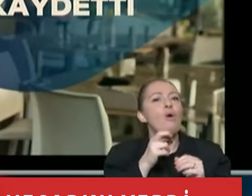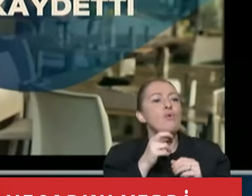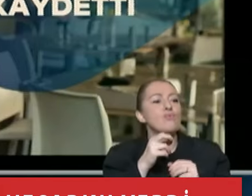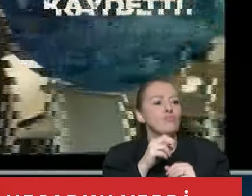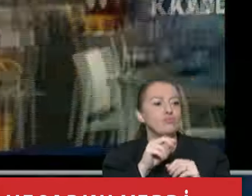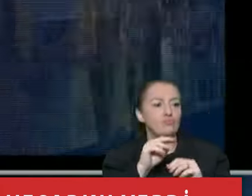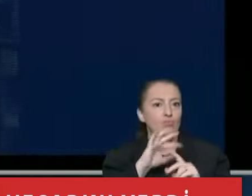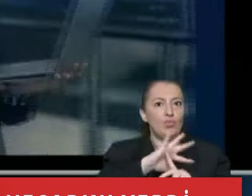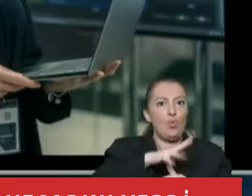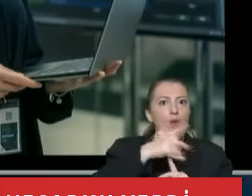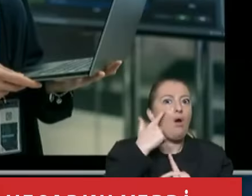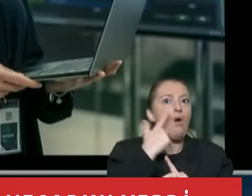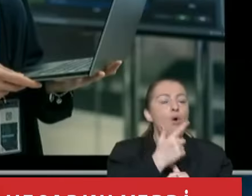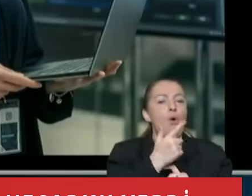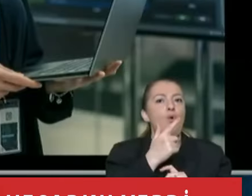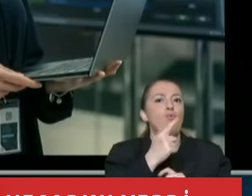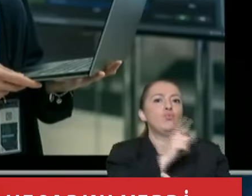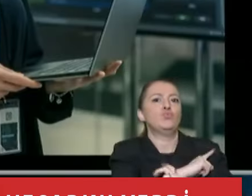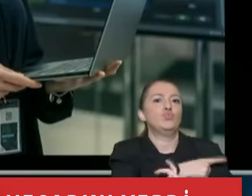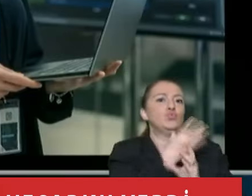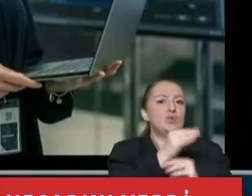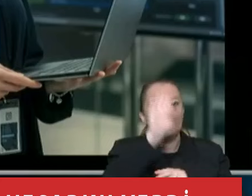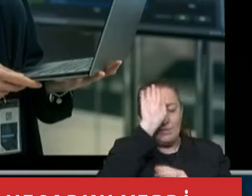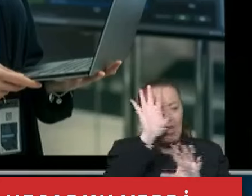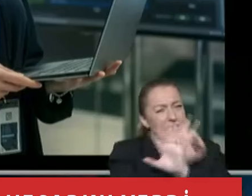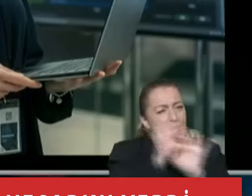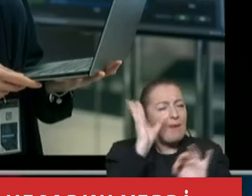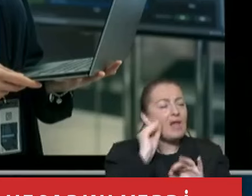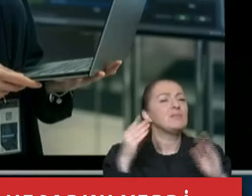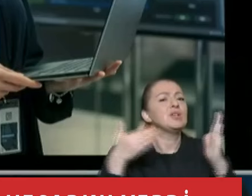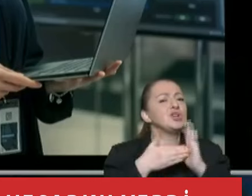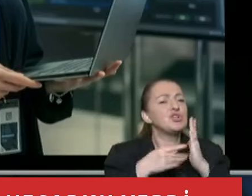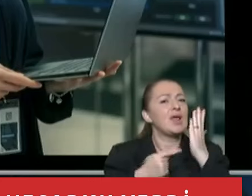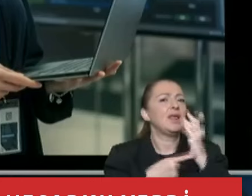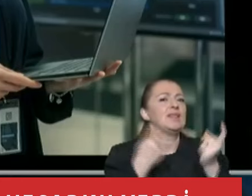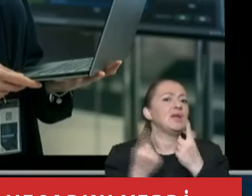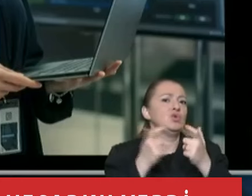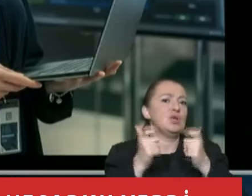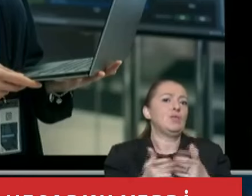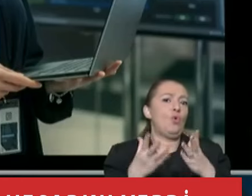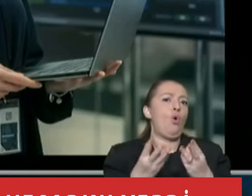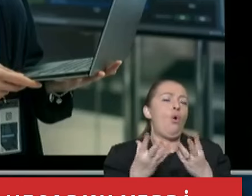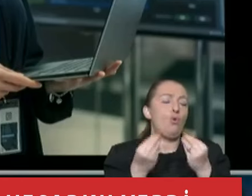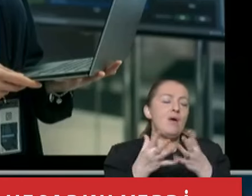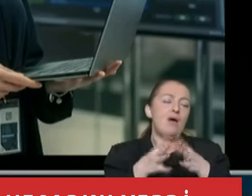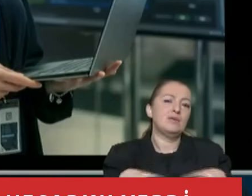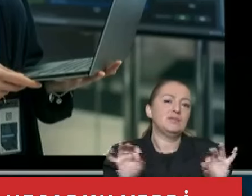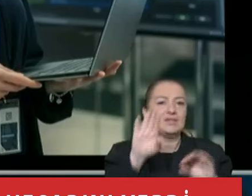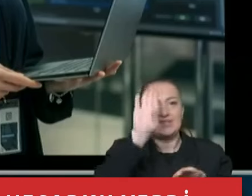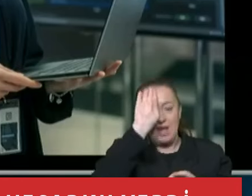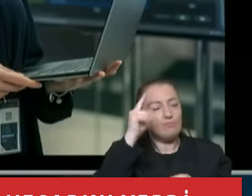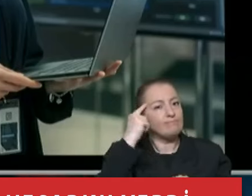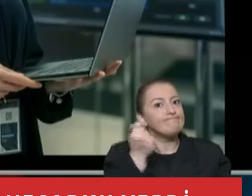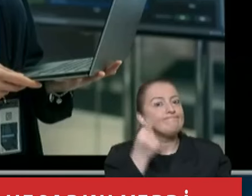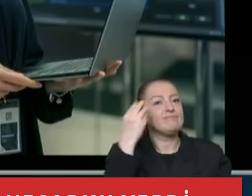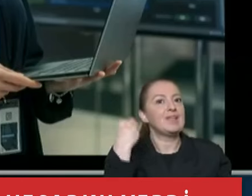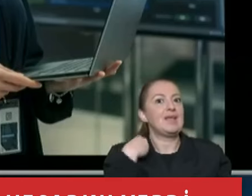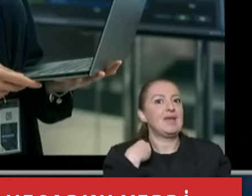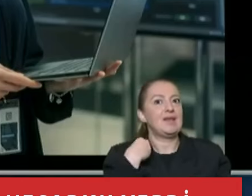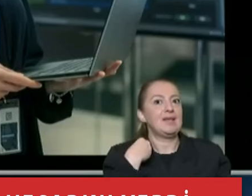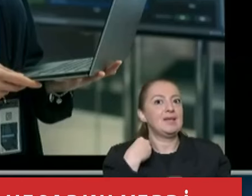İstanbul tam anlamıyla bir girişimcilik ve teknoloji kenti olmaya hazırdır İstanbul'u yaratıcı ve yenilikçi